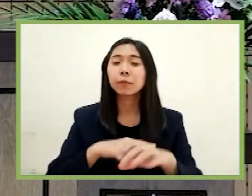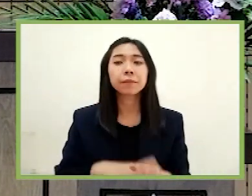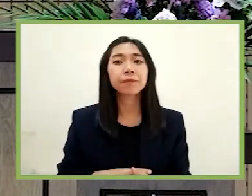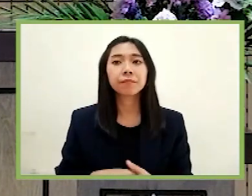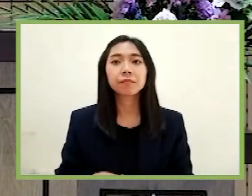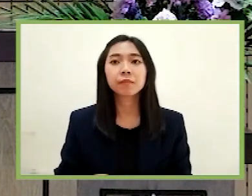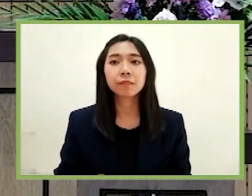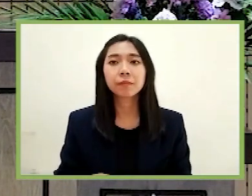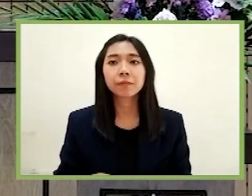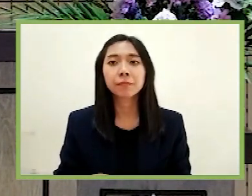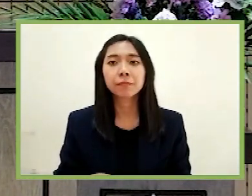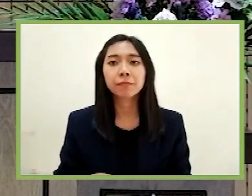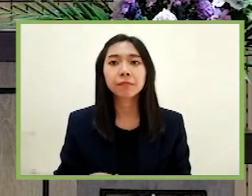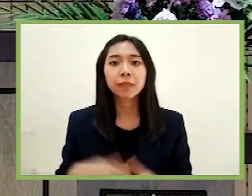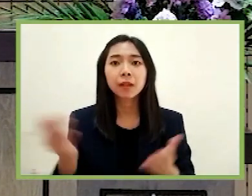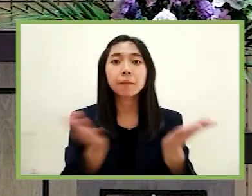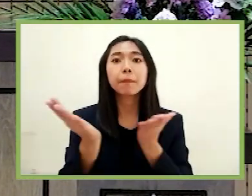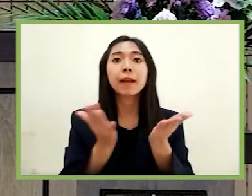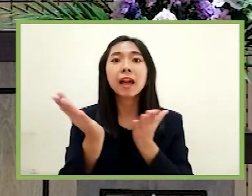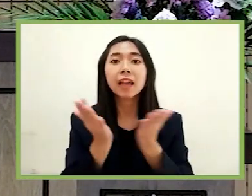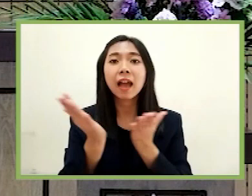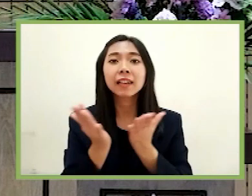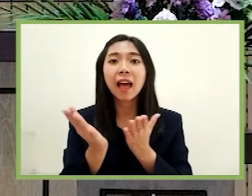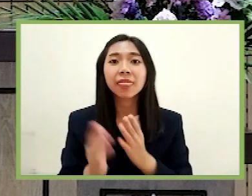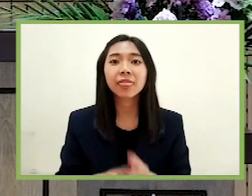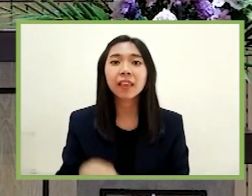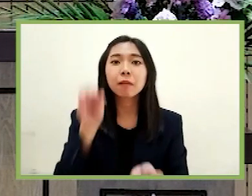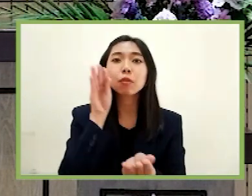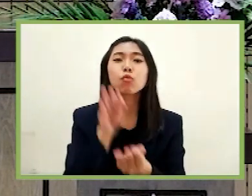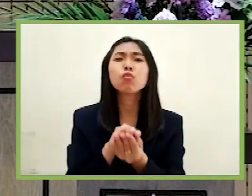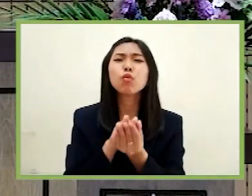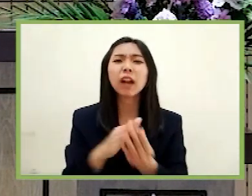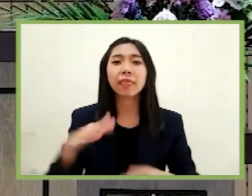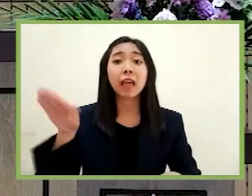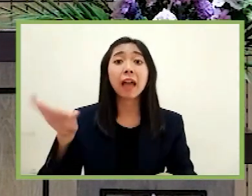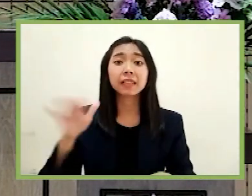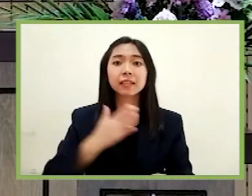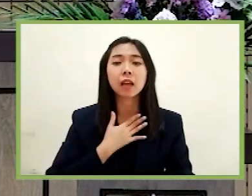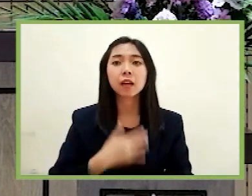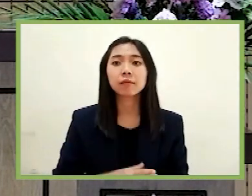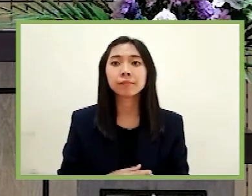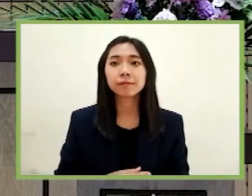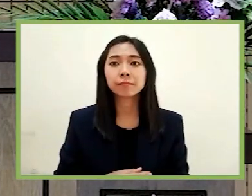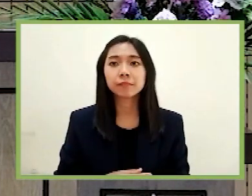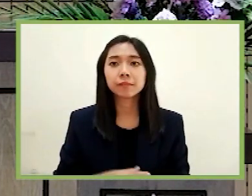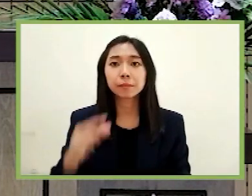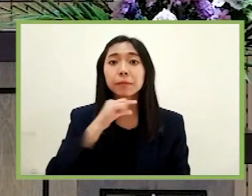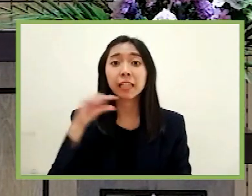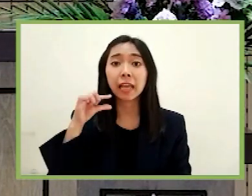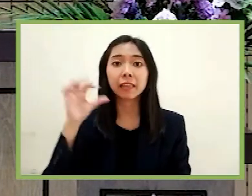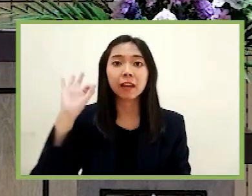pelayanan pemakaman adik saya pada saat itu pendeta